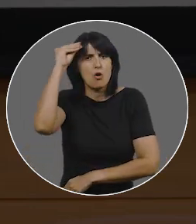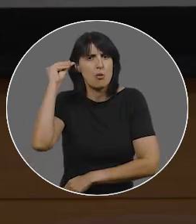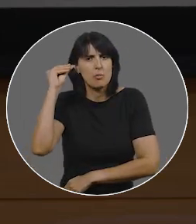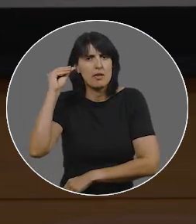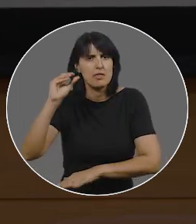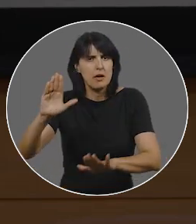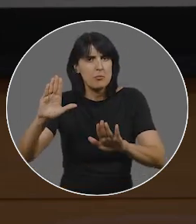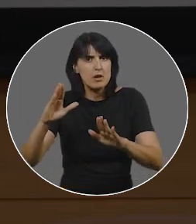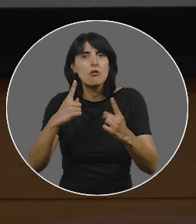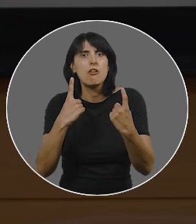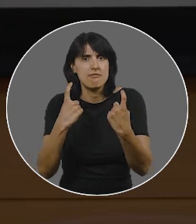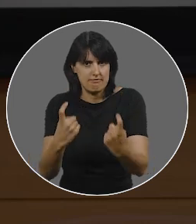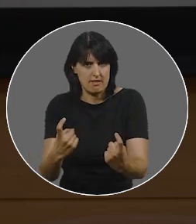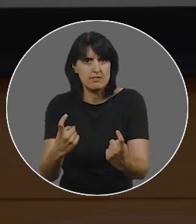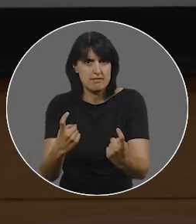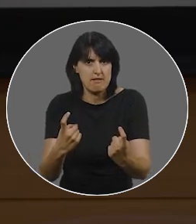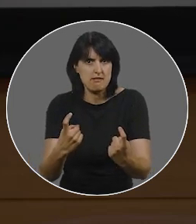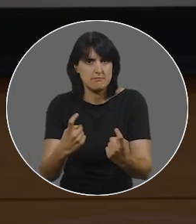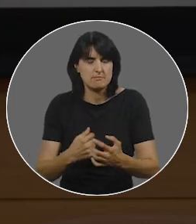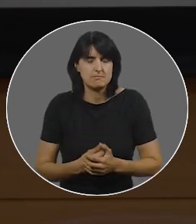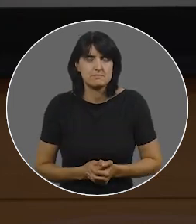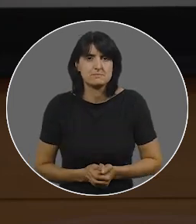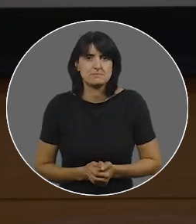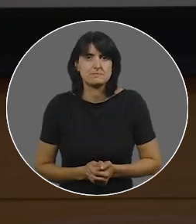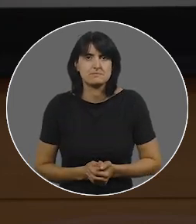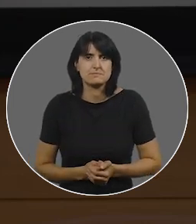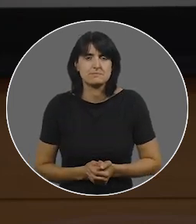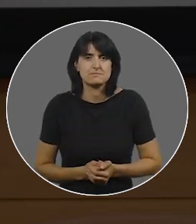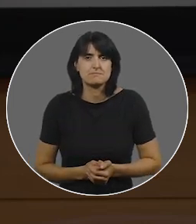és molt necessària l'accessibilitat.